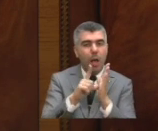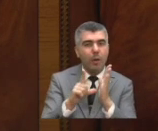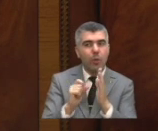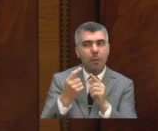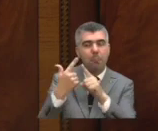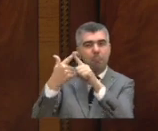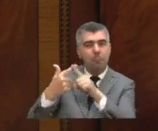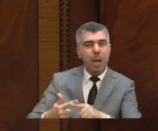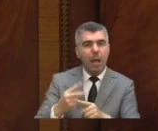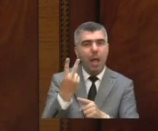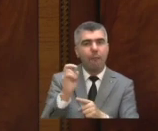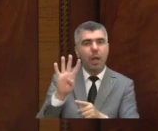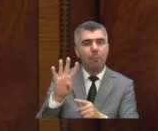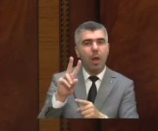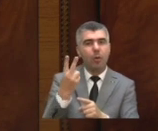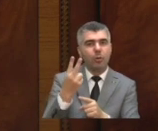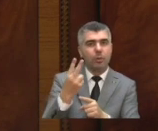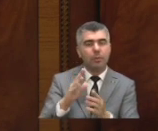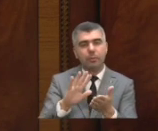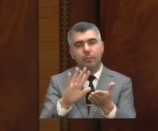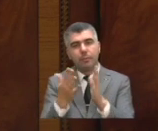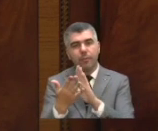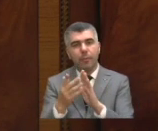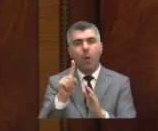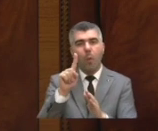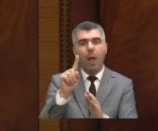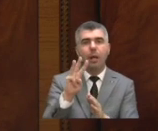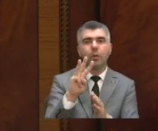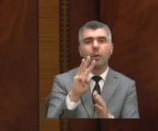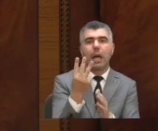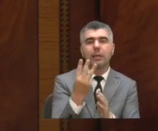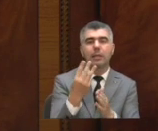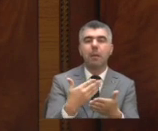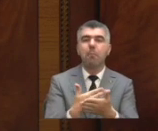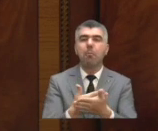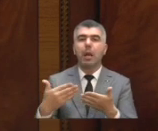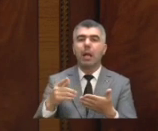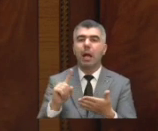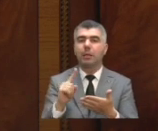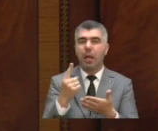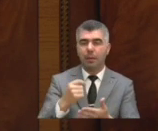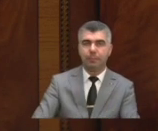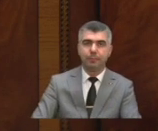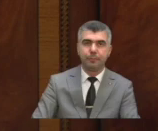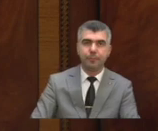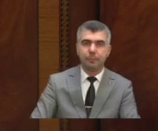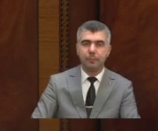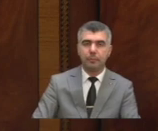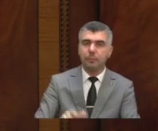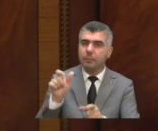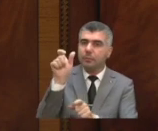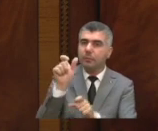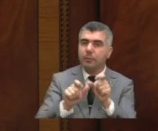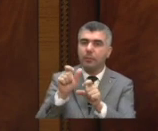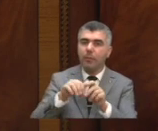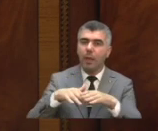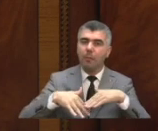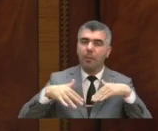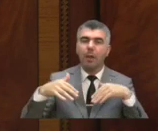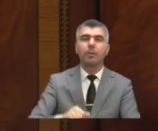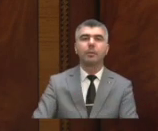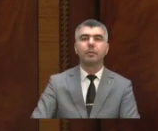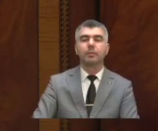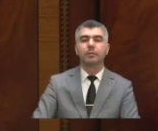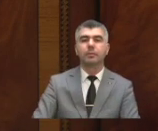2024 ما يناهز 31 مليار درهم حضرات السيدات والساده